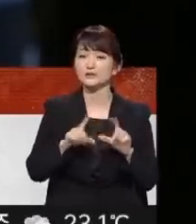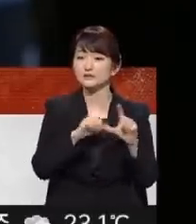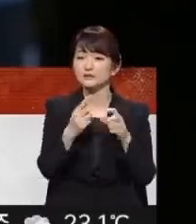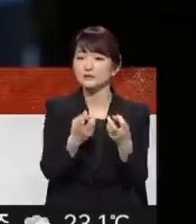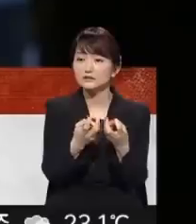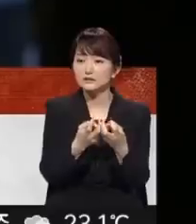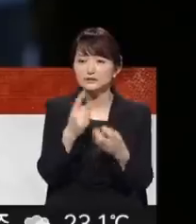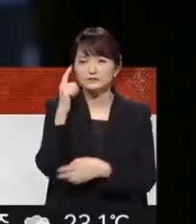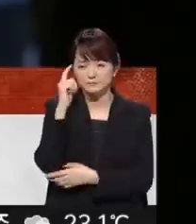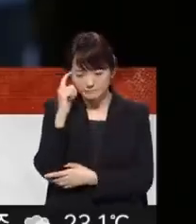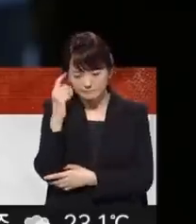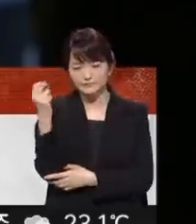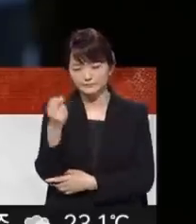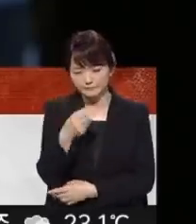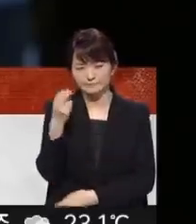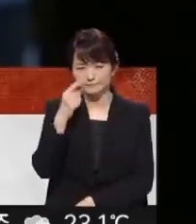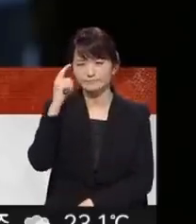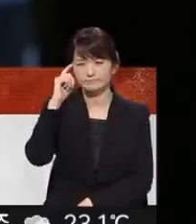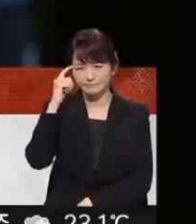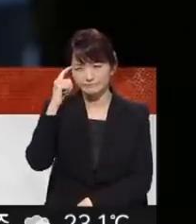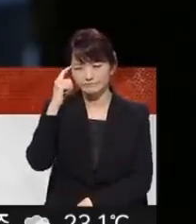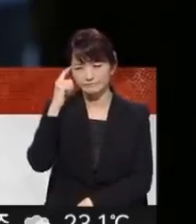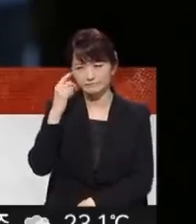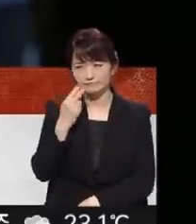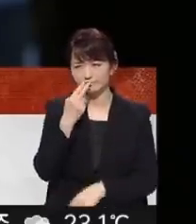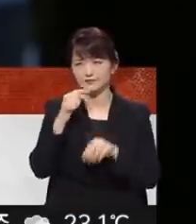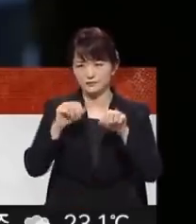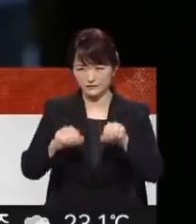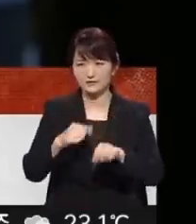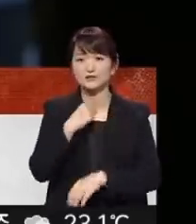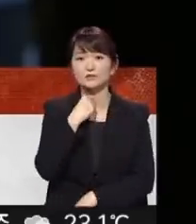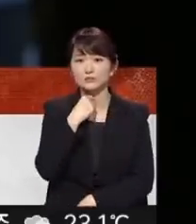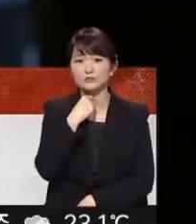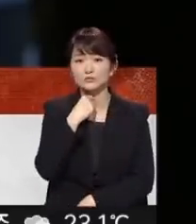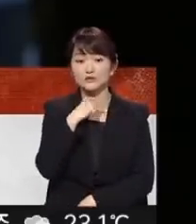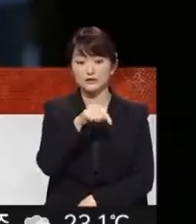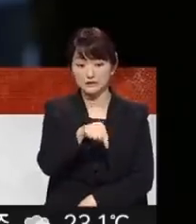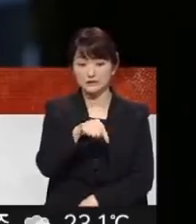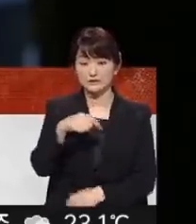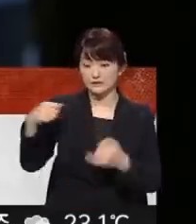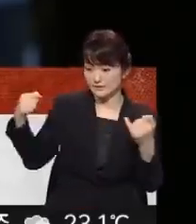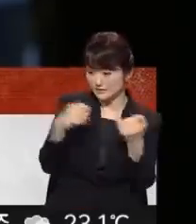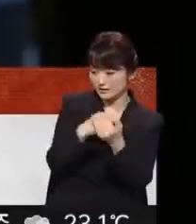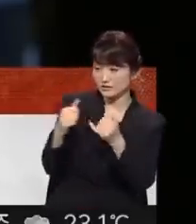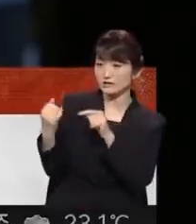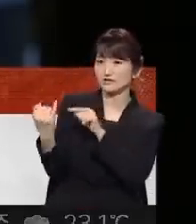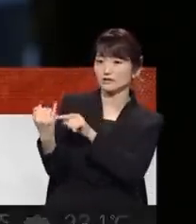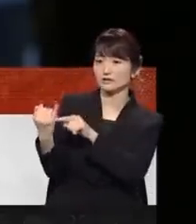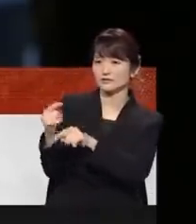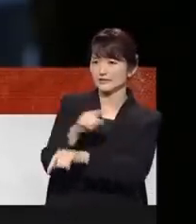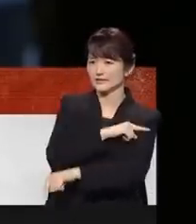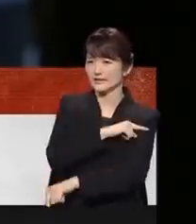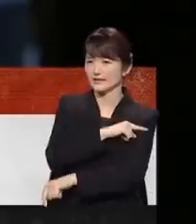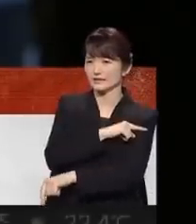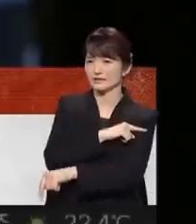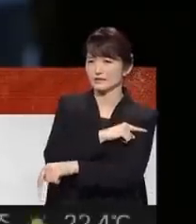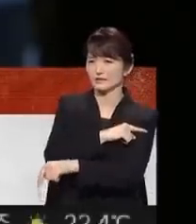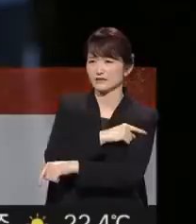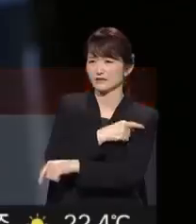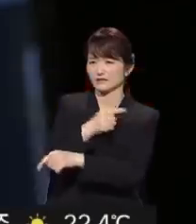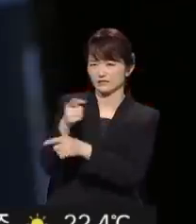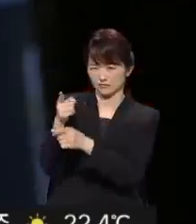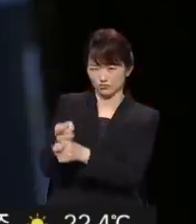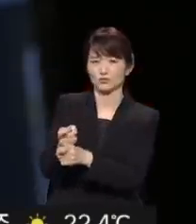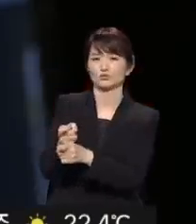방법을 생각하고 또 생각해서 살아남길 바래요. 그게 가해자들한테 하는 가장 큰 복수일